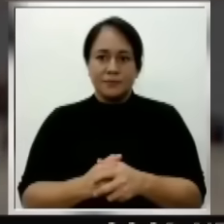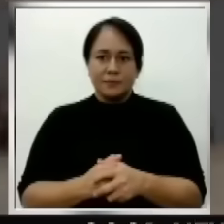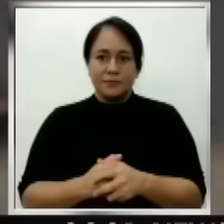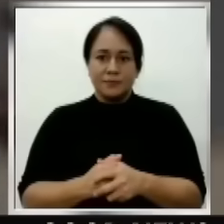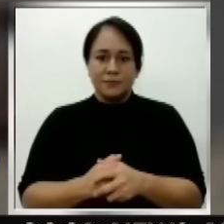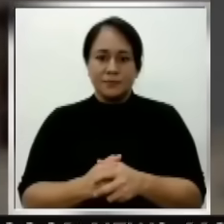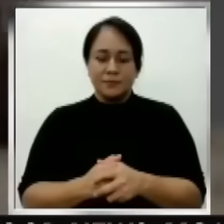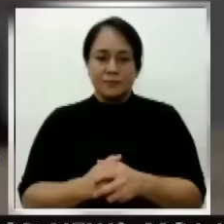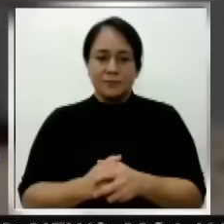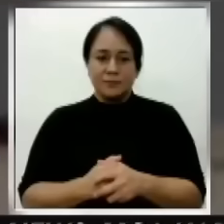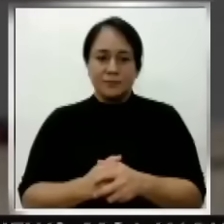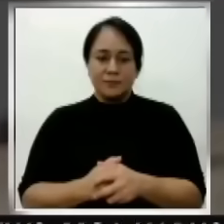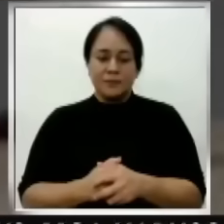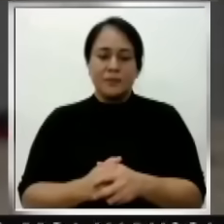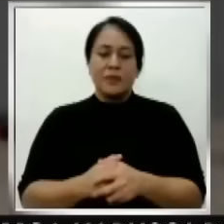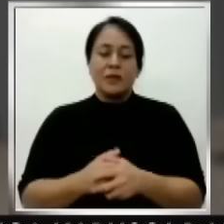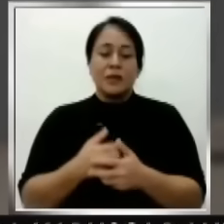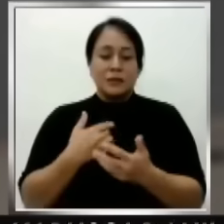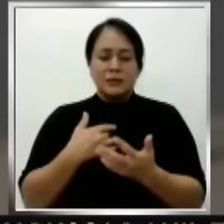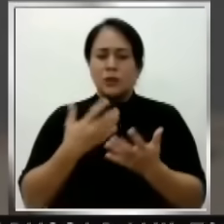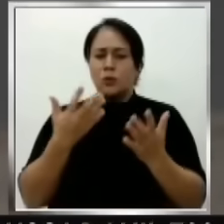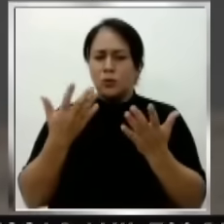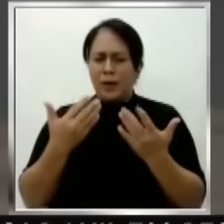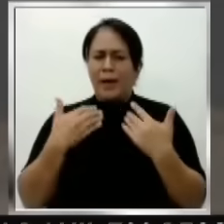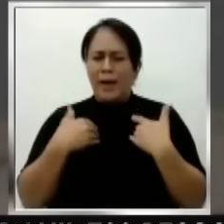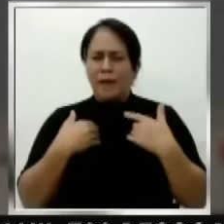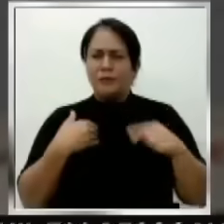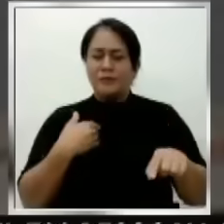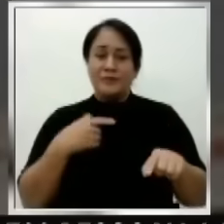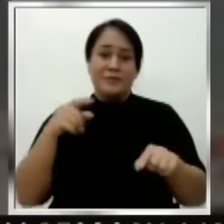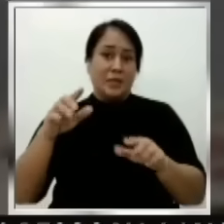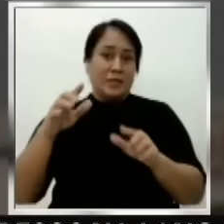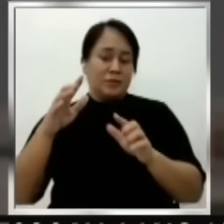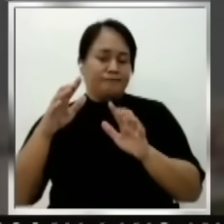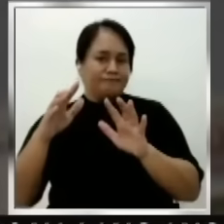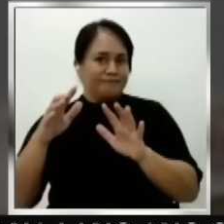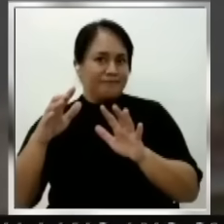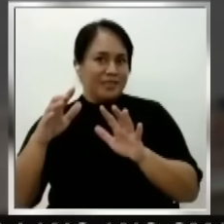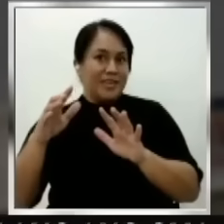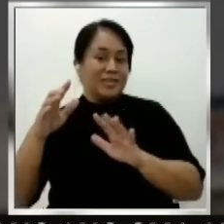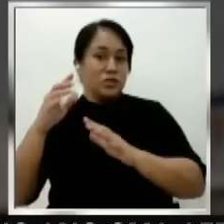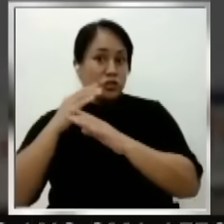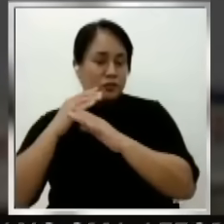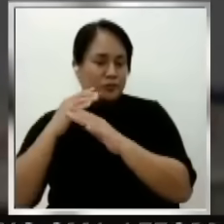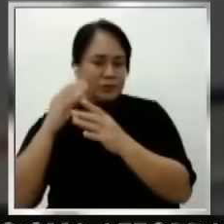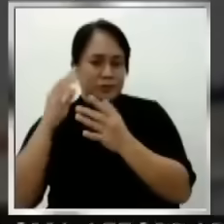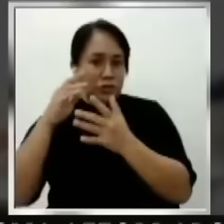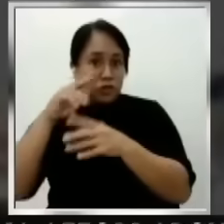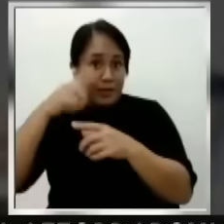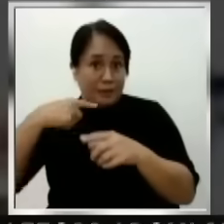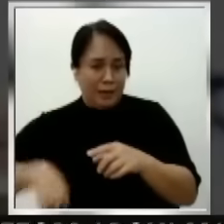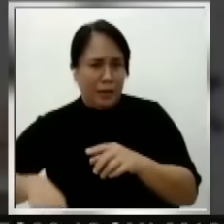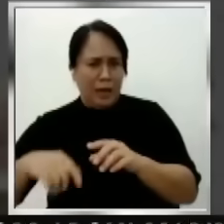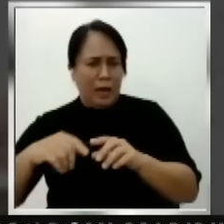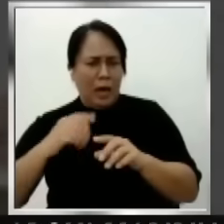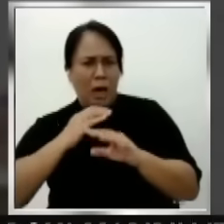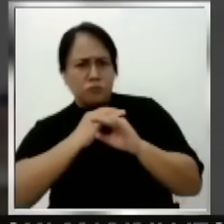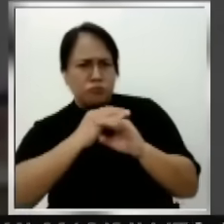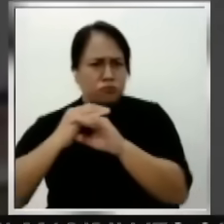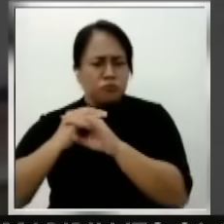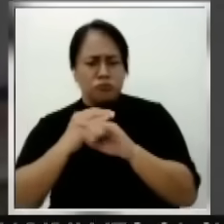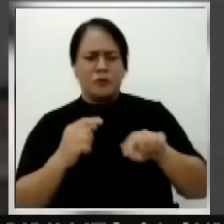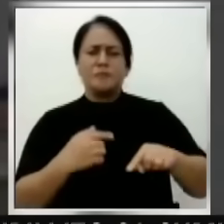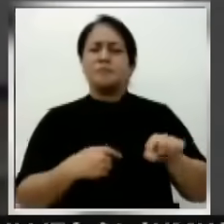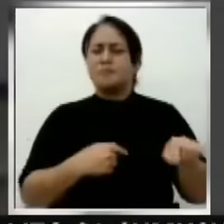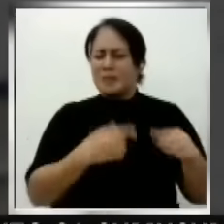Mel, Vicky, Emil, sa kabila ng tangkang pangharas ng China ay natuloy at nagtagumpay na rin ang paghahatid ng supply sa BRP